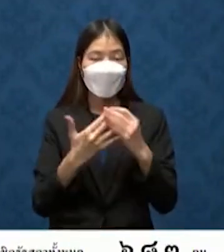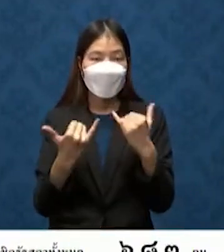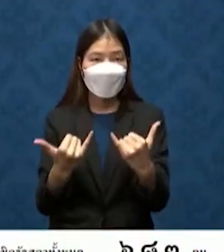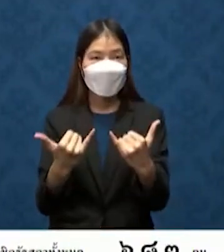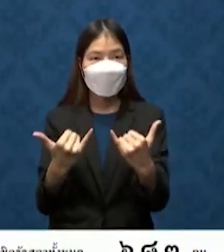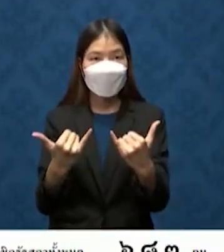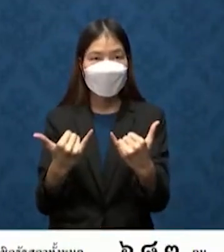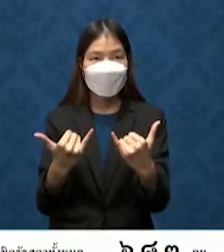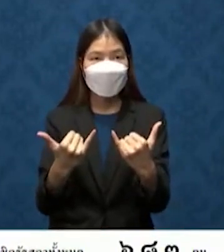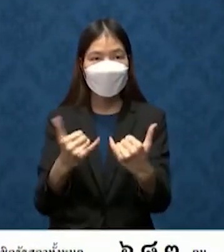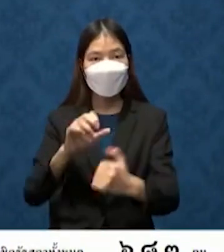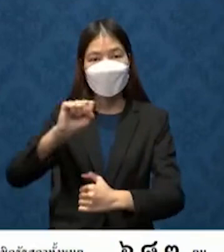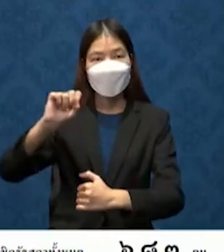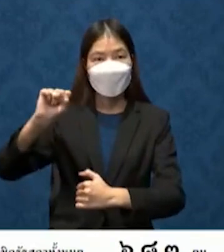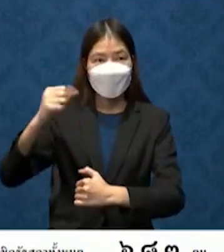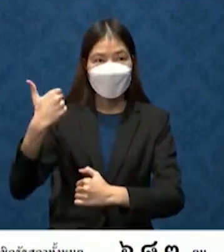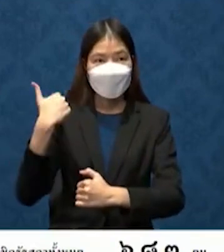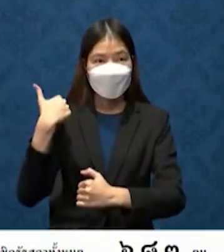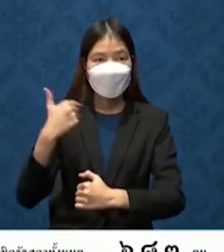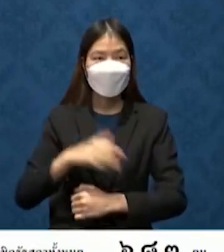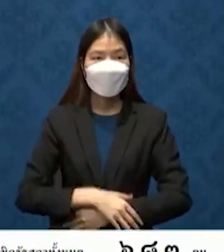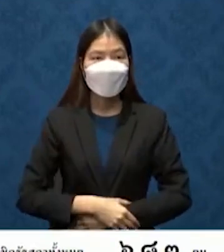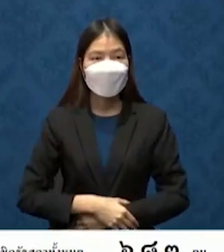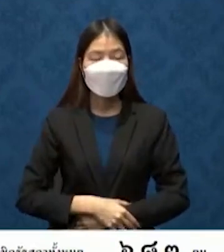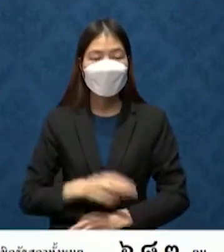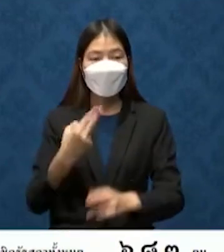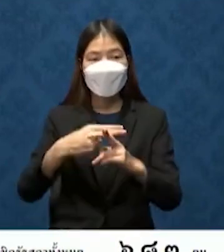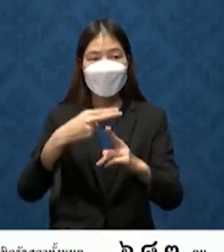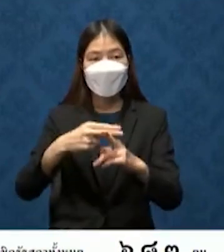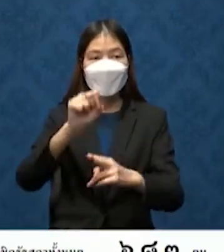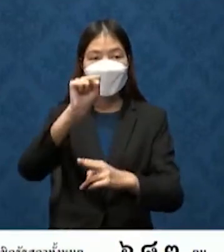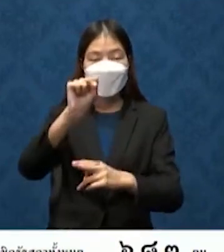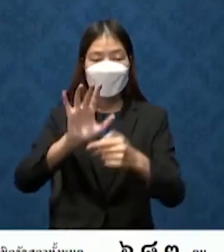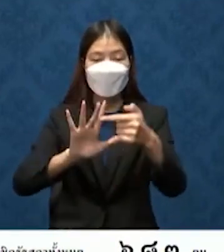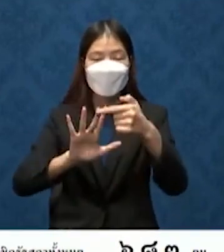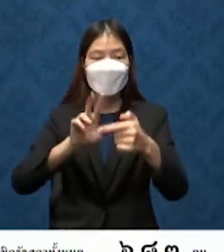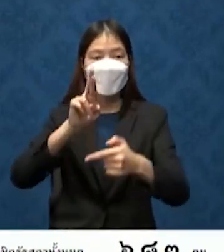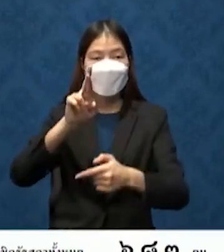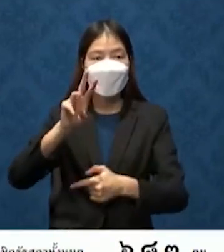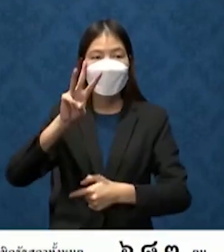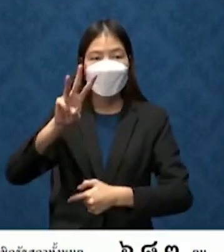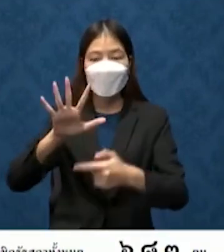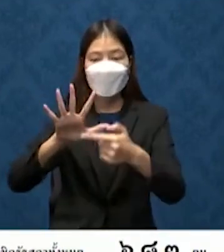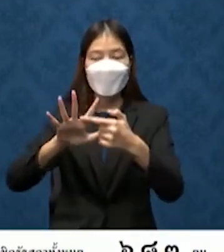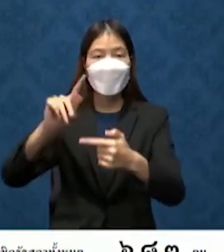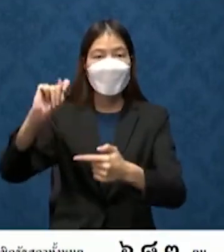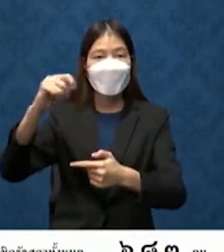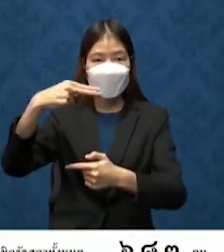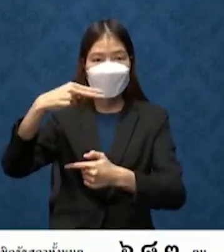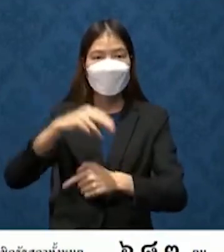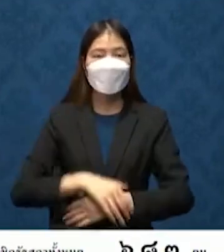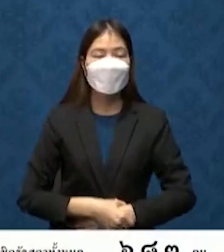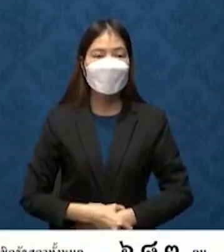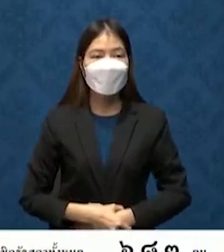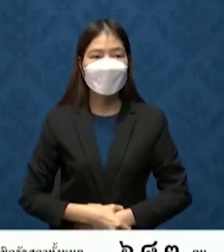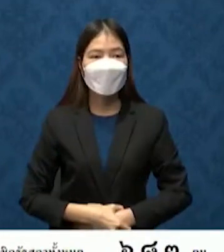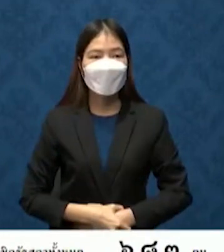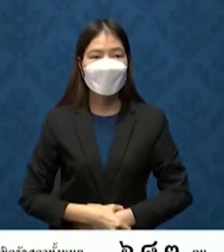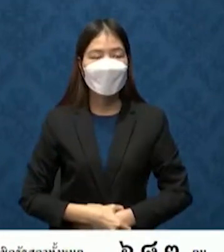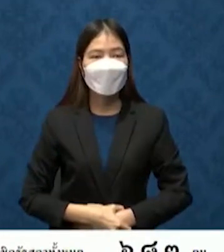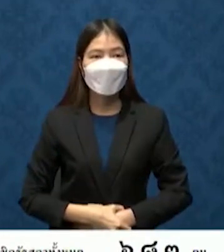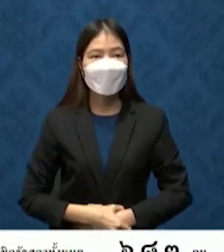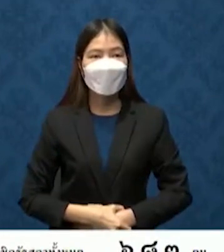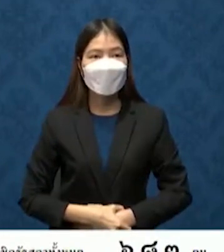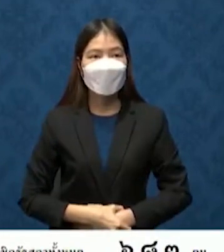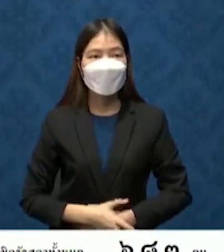ทานครับ ผมได้สงวนความเห็นในฐานะกรรฐิก